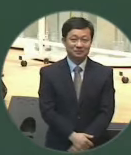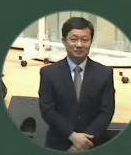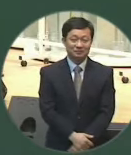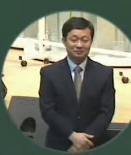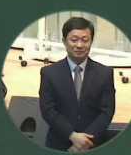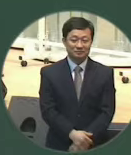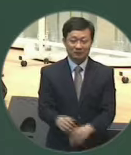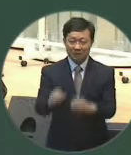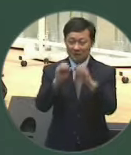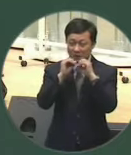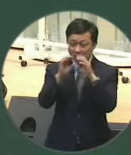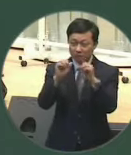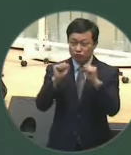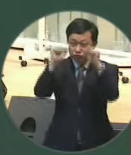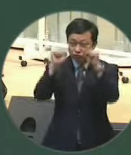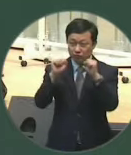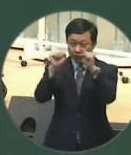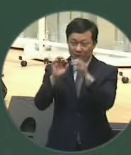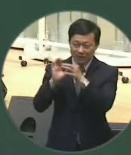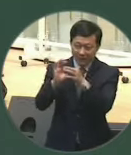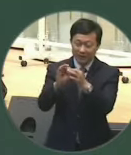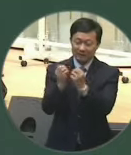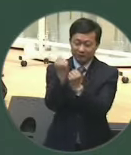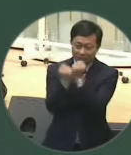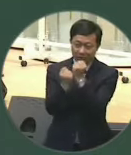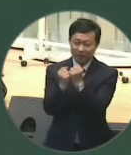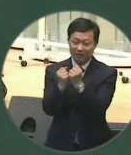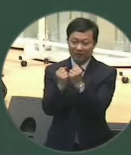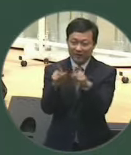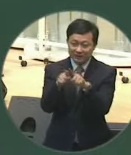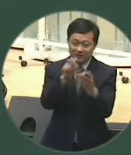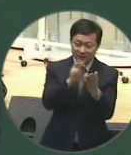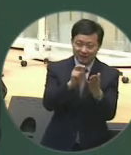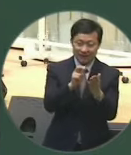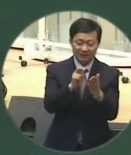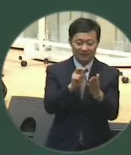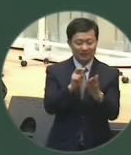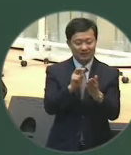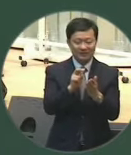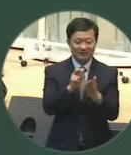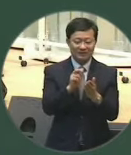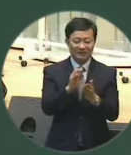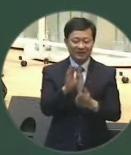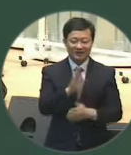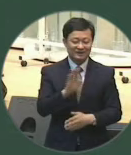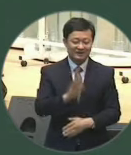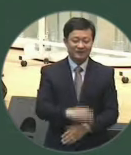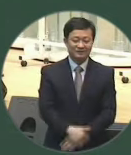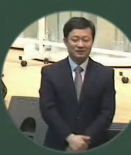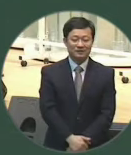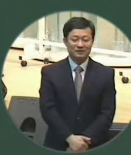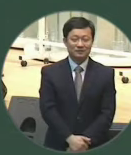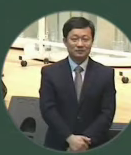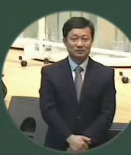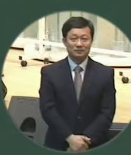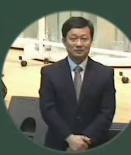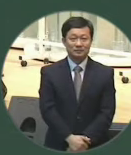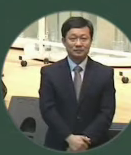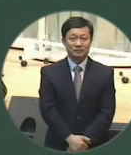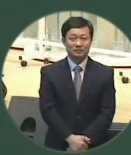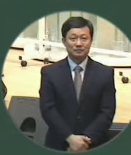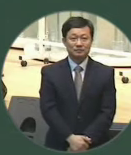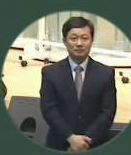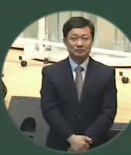이렇게 전도 운동하고 있다. 그걸 설명인 거 아닙니다. But I'm not trying to explain that we are this amazing evangelism movement.